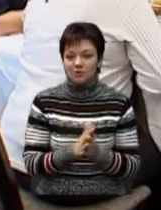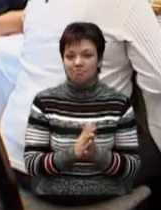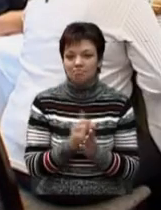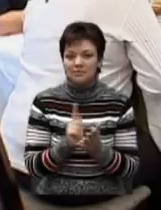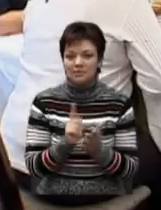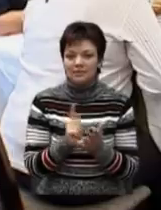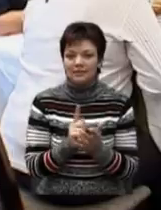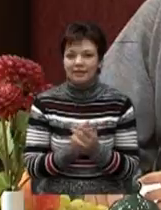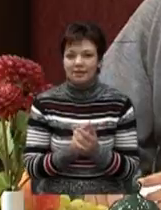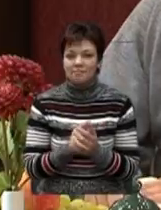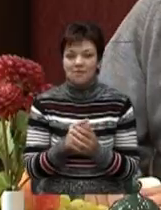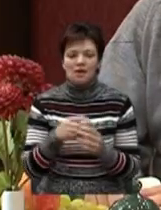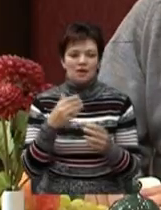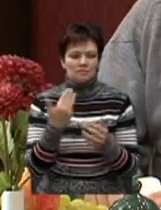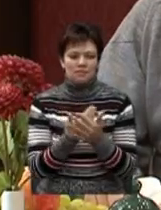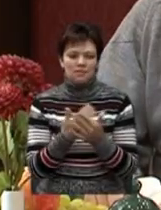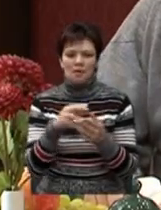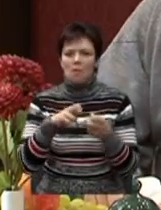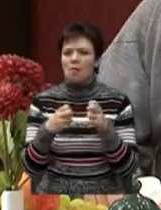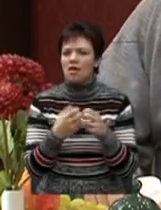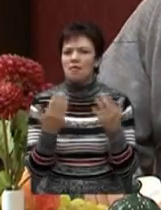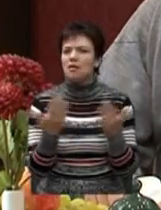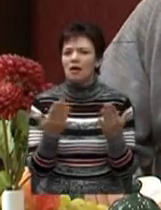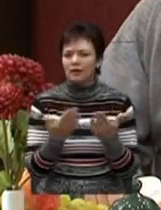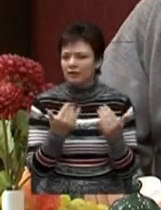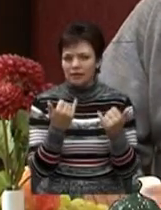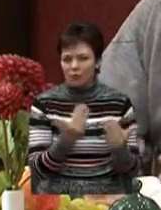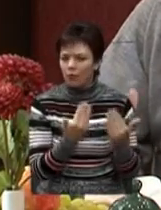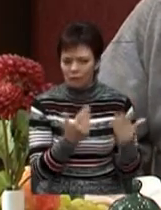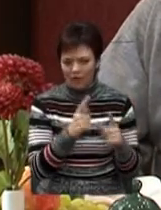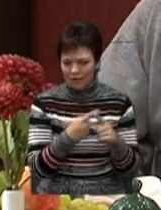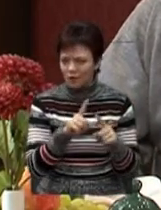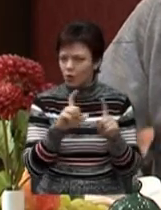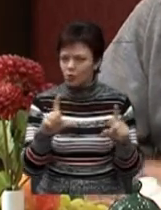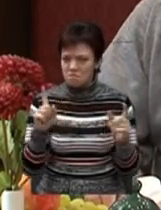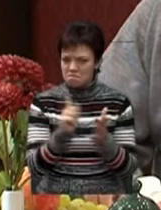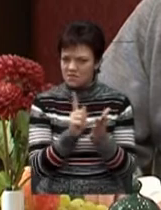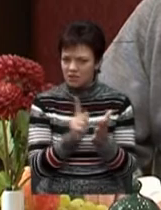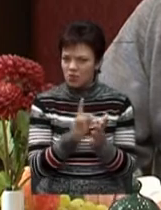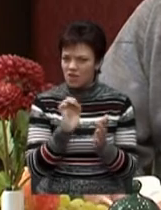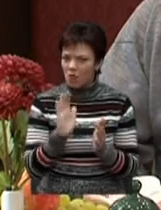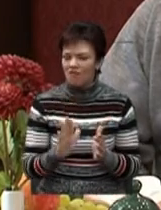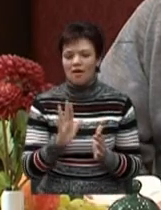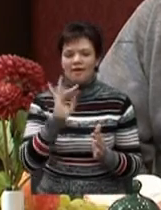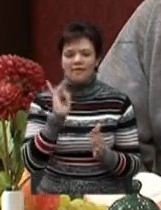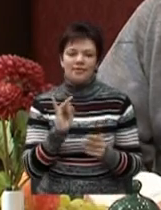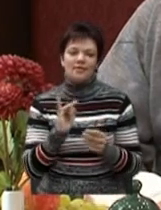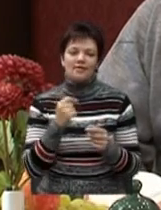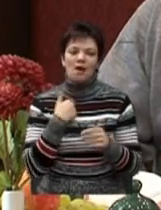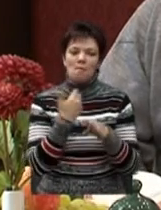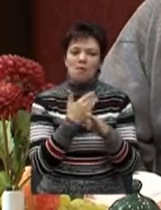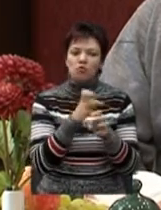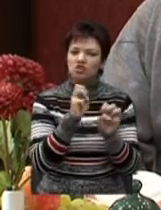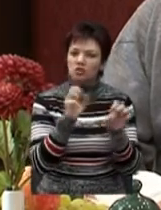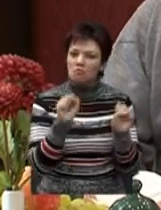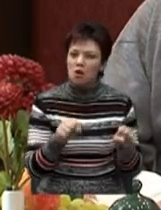что беспокоит меня, о том, как я, как кандидат в городские головы, хочу решать проблемы старшего поколения и